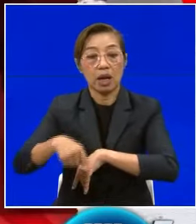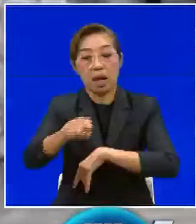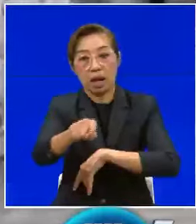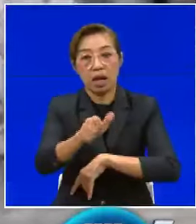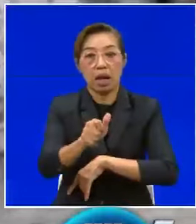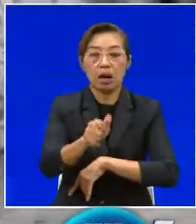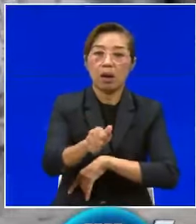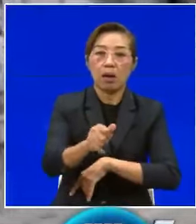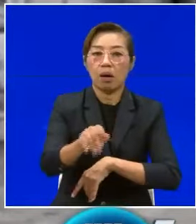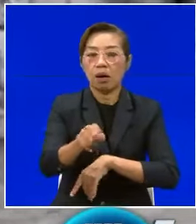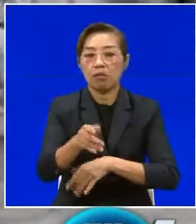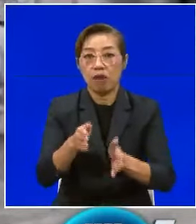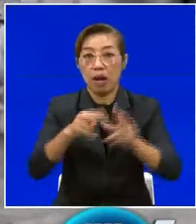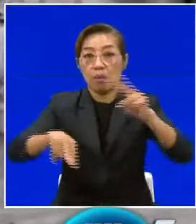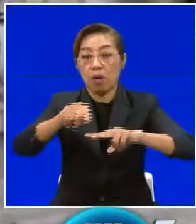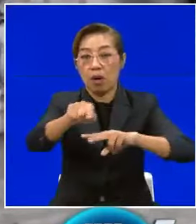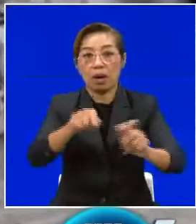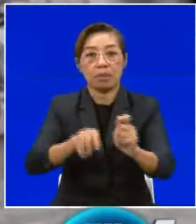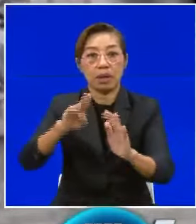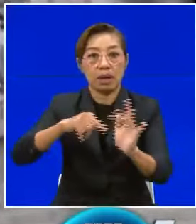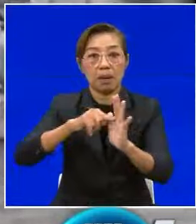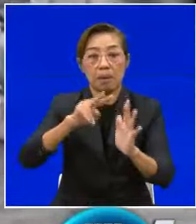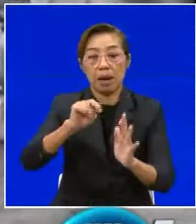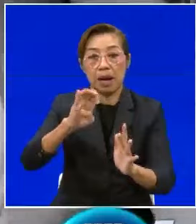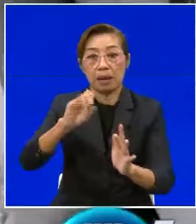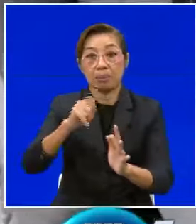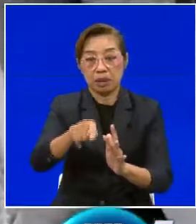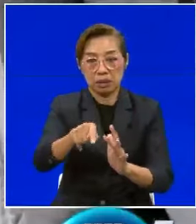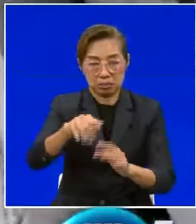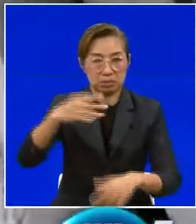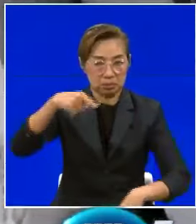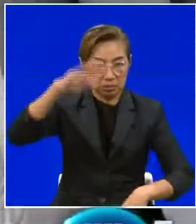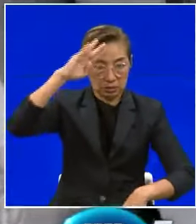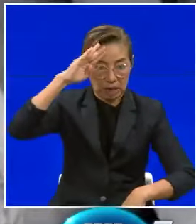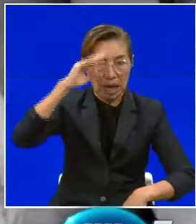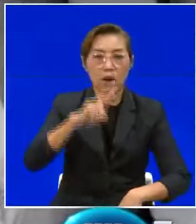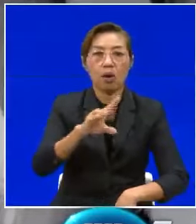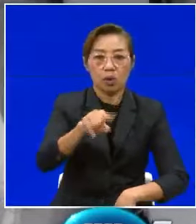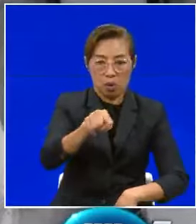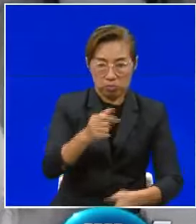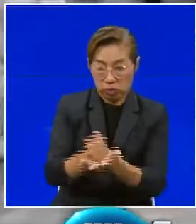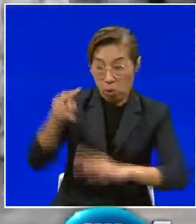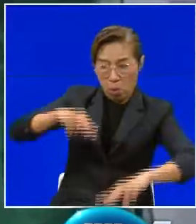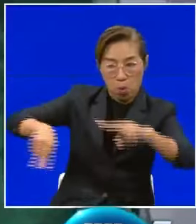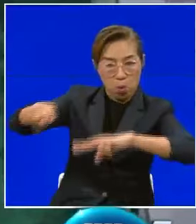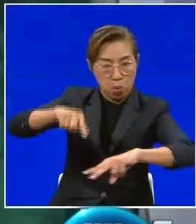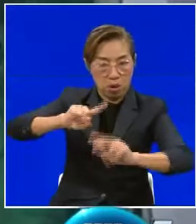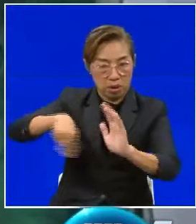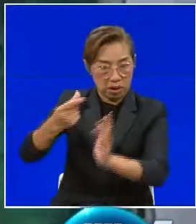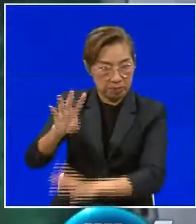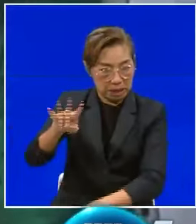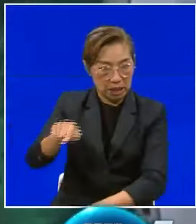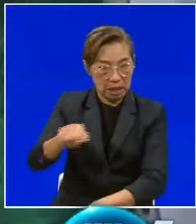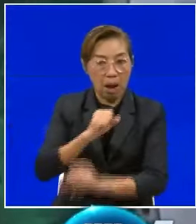ภอบ้านบึงค่ะจัดกำลังสมาชิกกองอาสารักษาดินแดนต้องอยู่เวรยามเฝ้าระวังตลอด24ชั่วโมงคุณผู้ชมค่ะเ